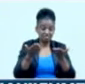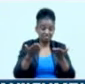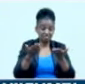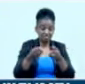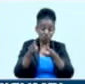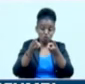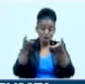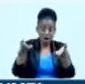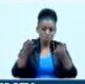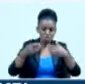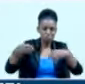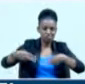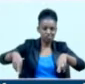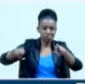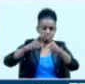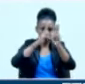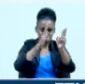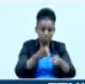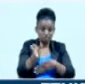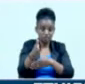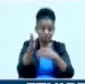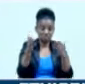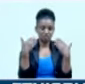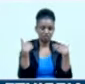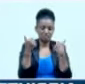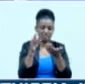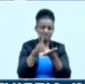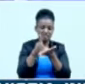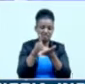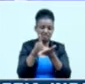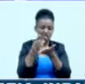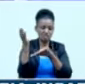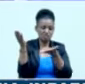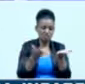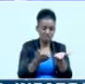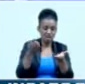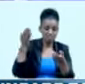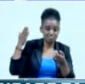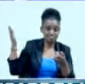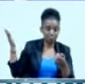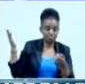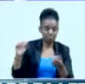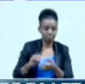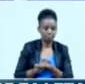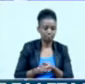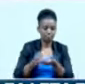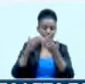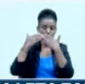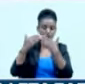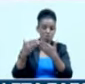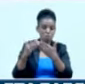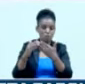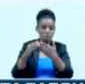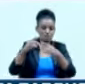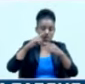muri ubwo buryo muri studio twakiriye nyakubahwa Minisitiri w'Ubuzima Dr. Daniel Ngamije. Tubaha ikaze nyakubahwa Minisita. Murakoze. Muri